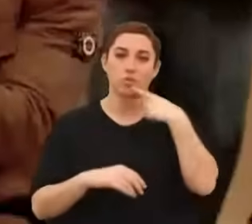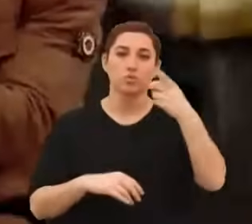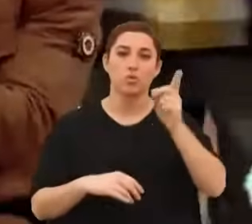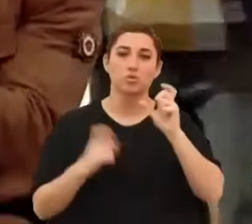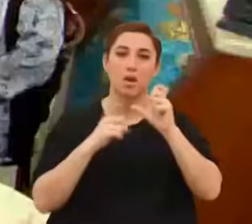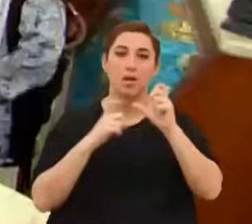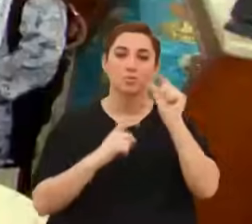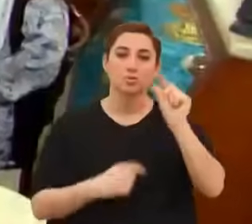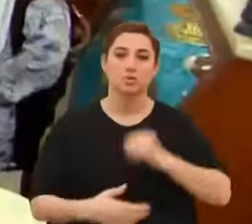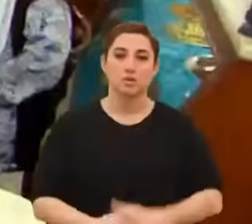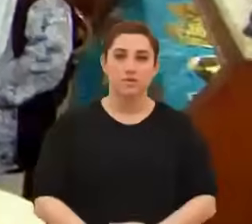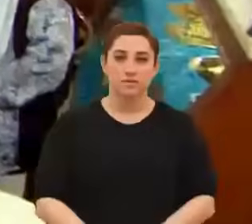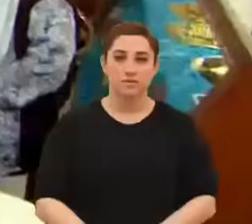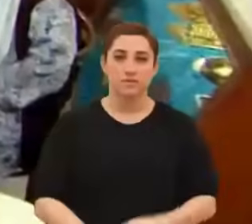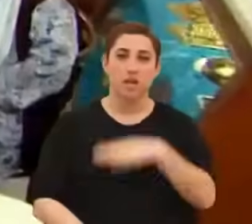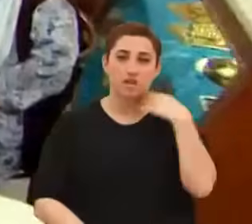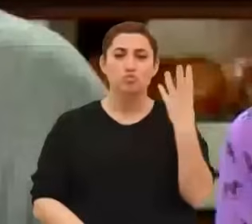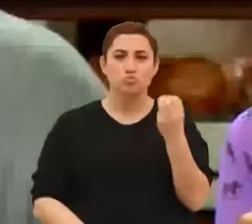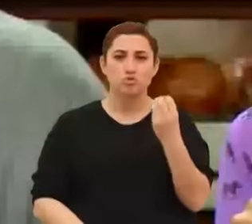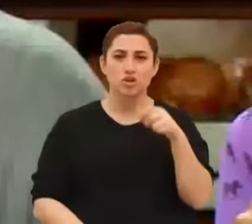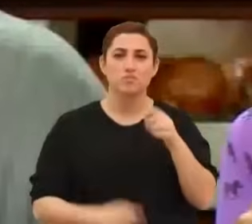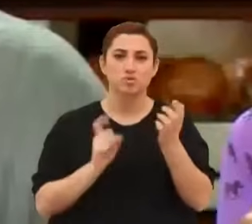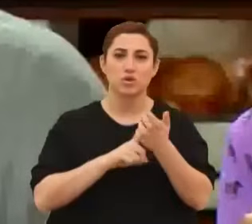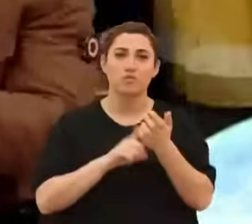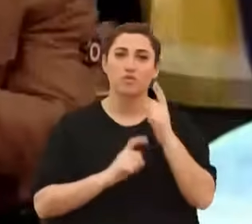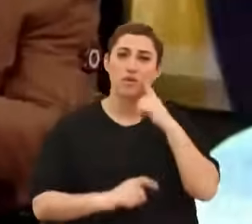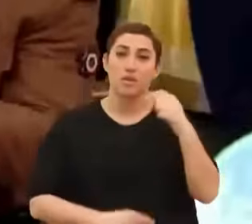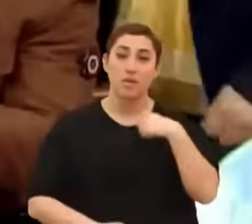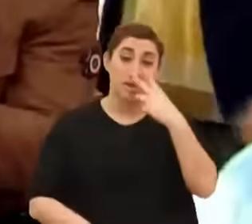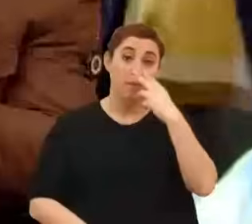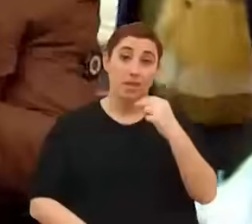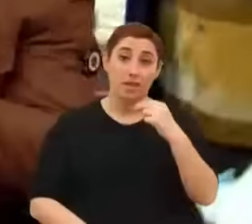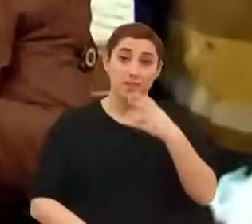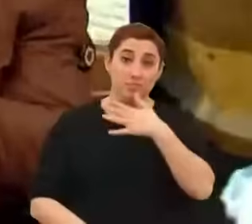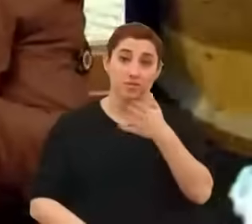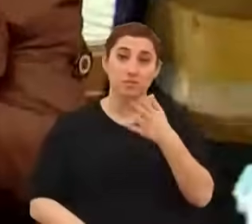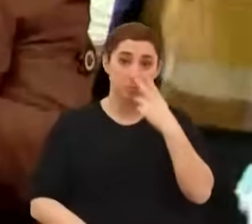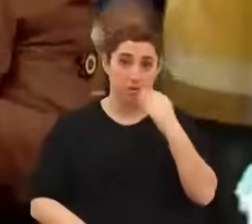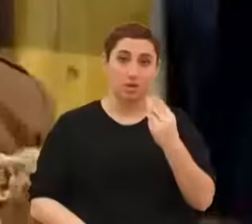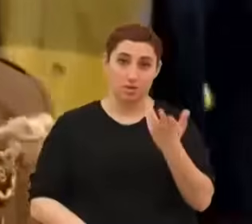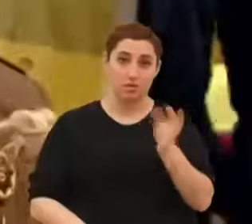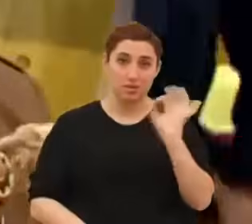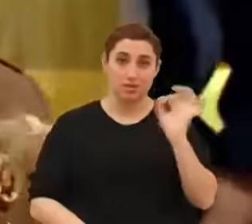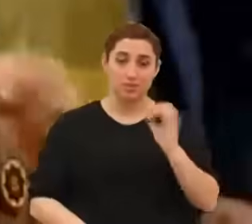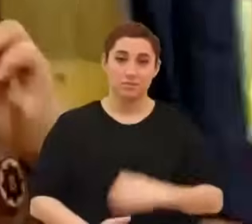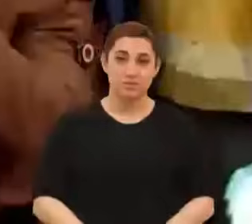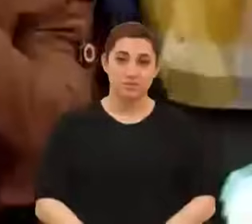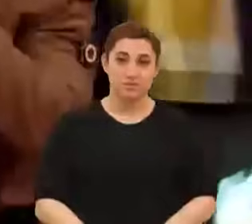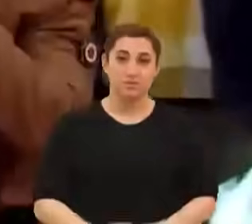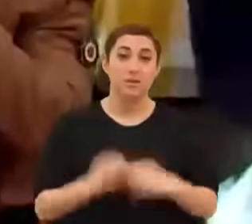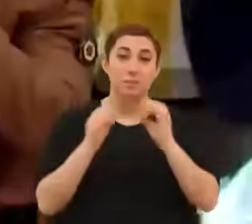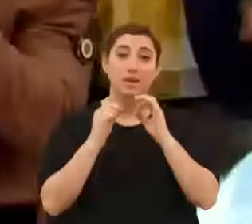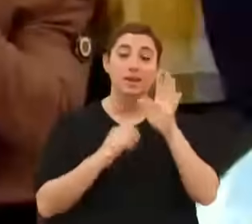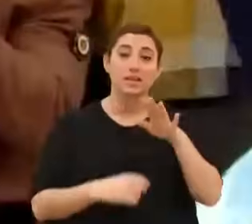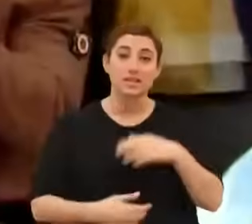Tam Usta. Niyazi geldi. Eti de yumuşacıkmış tavuğun. Vallahi ben de beğendim, biliyorsunuz mi? Beğendin mi Bekir?